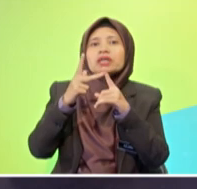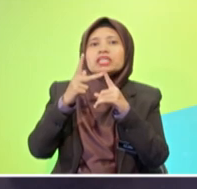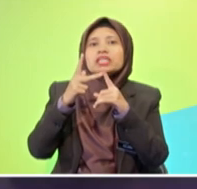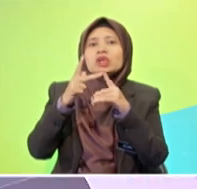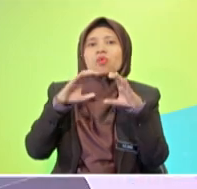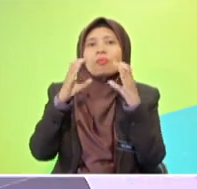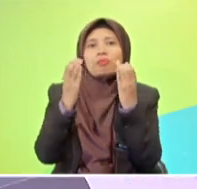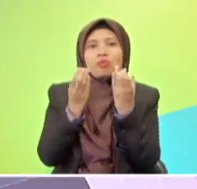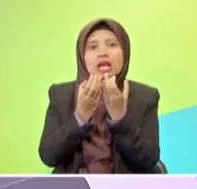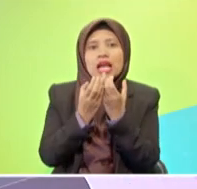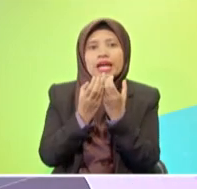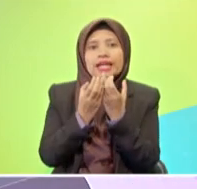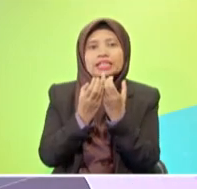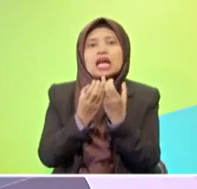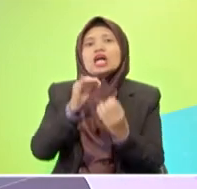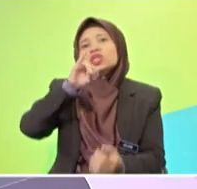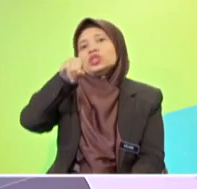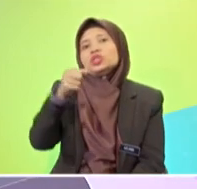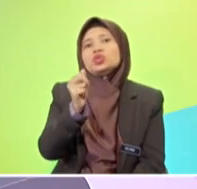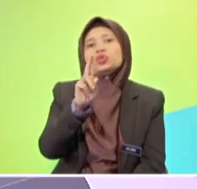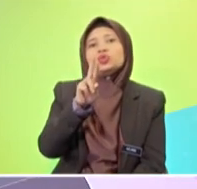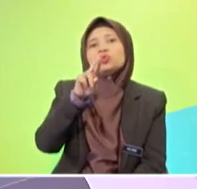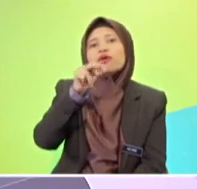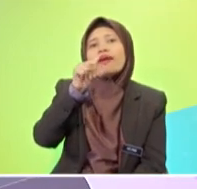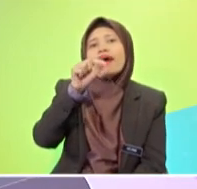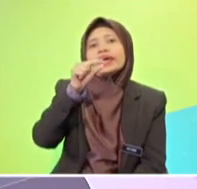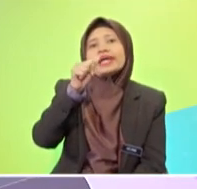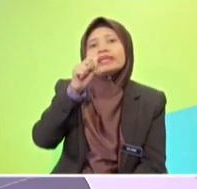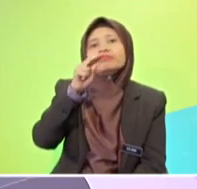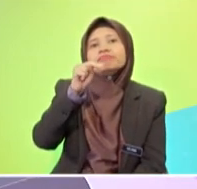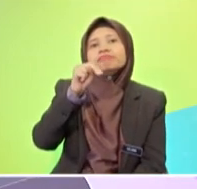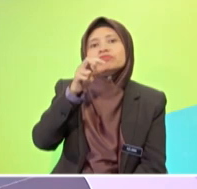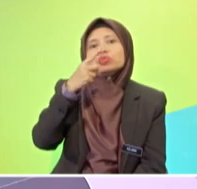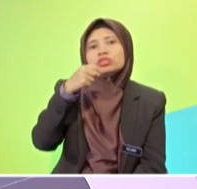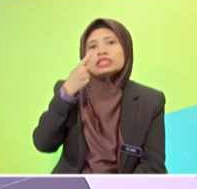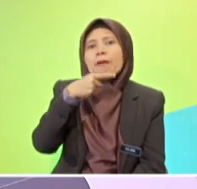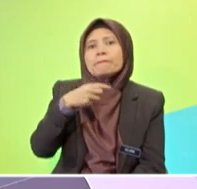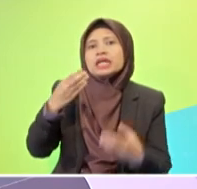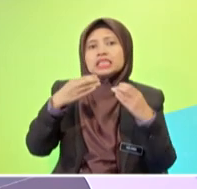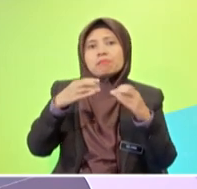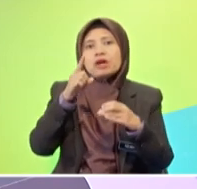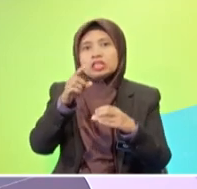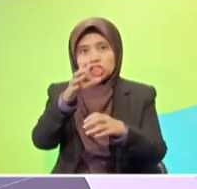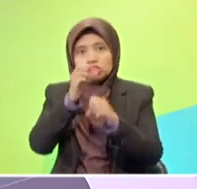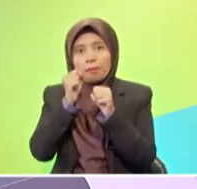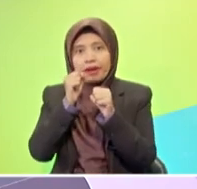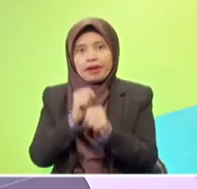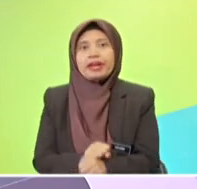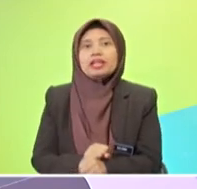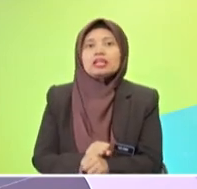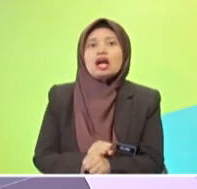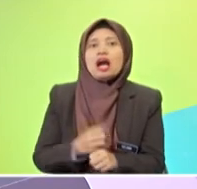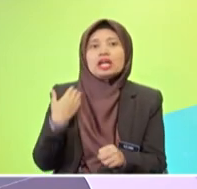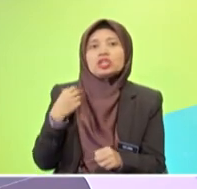sebab telah menjahitkan segmen siapa cepat dia dapat menampaklah cepat itu dan telah mengaplikasikan ada